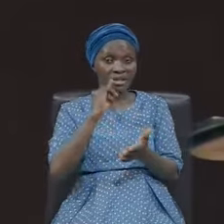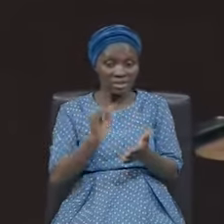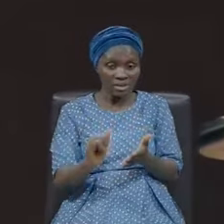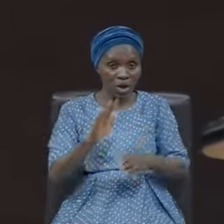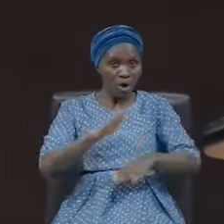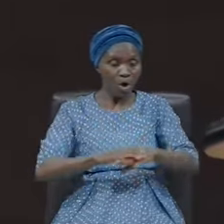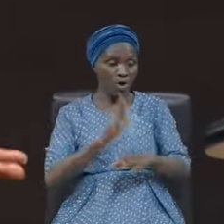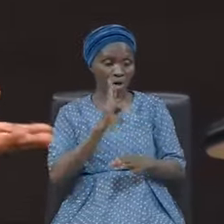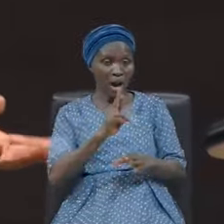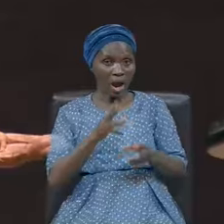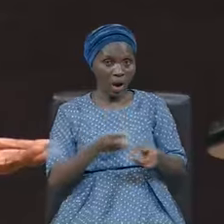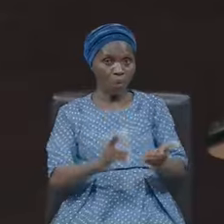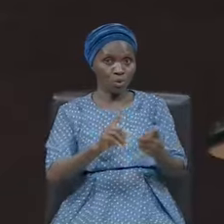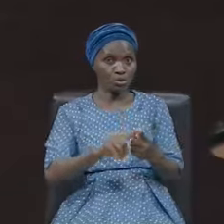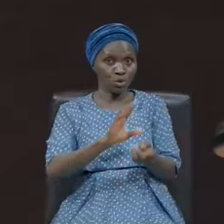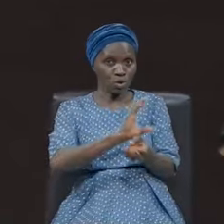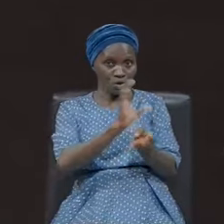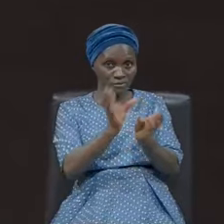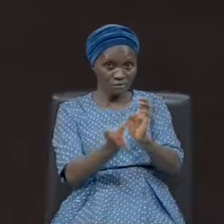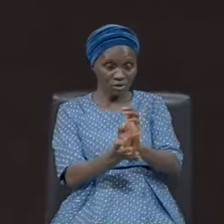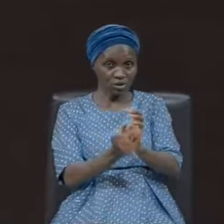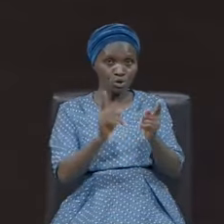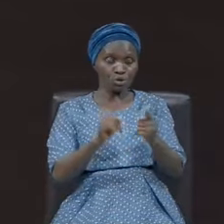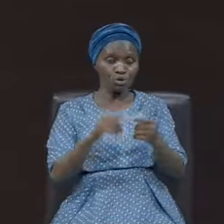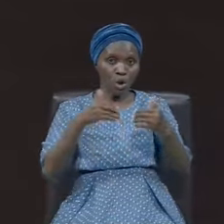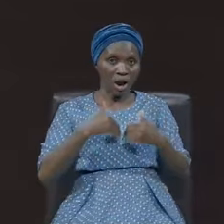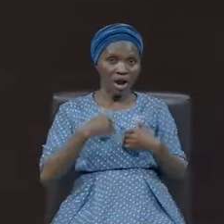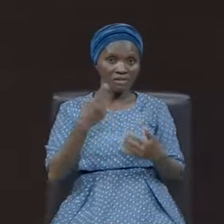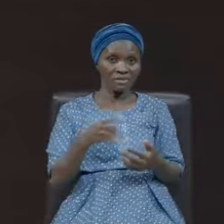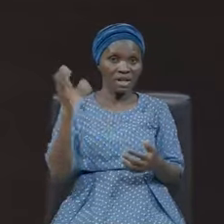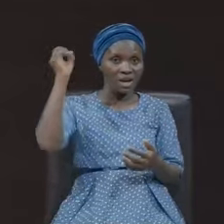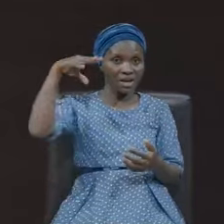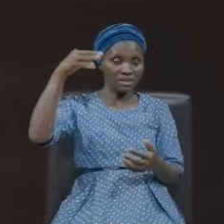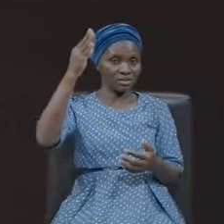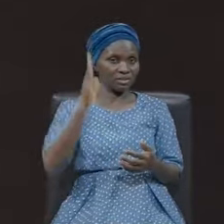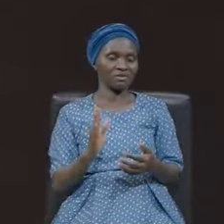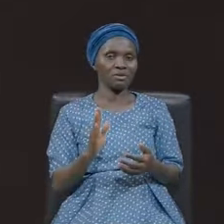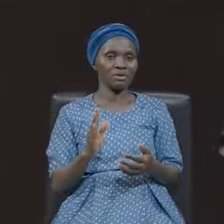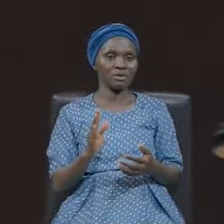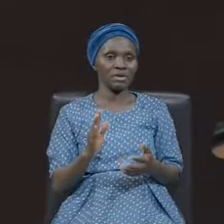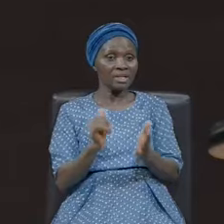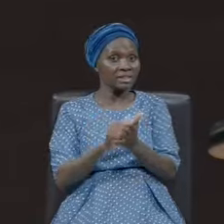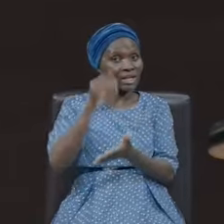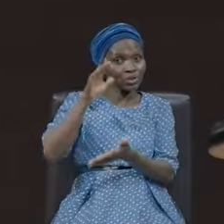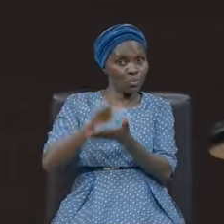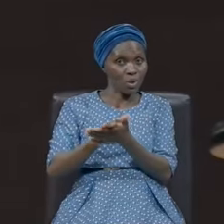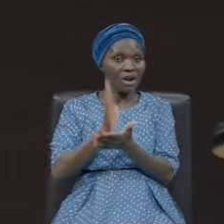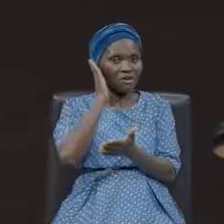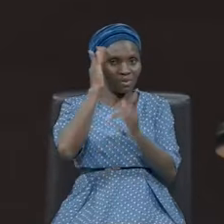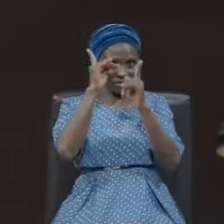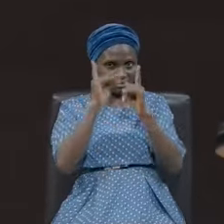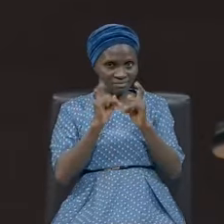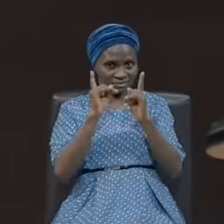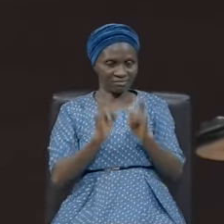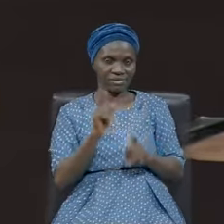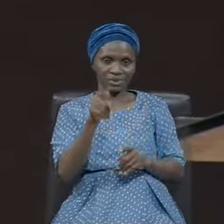est encore inconvertie, votre femme n'a pas encore la grâce de Dieu. Alors la femme là va vous éprouver,